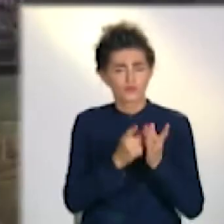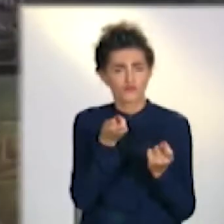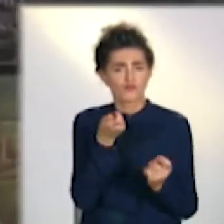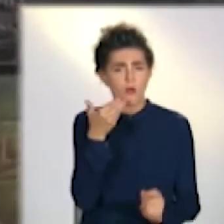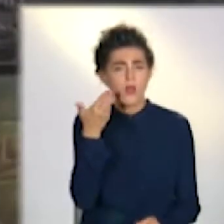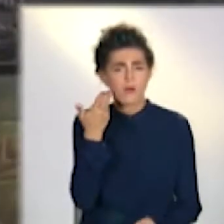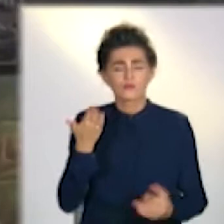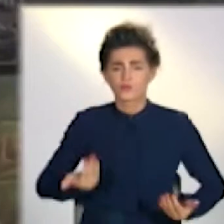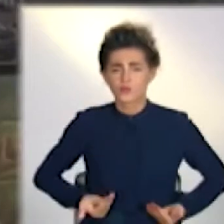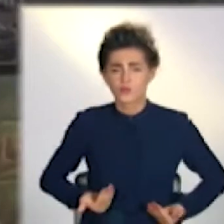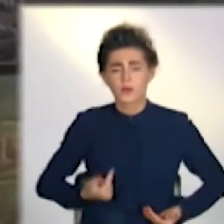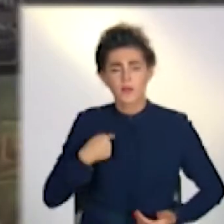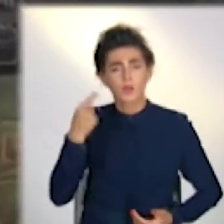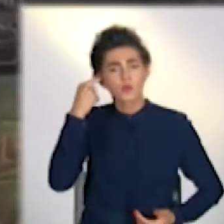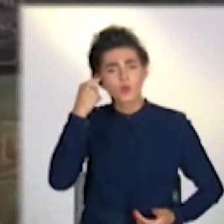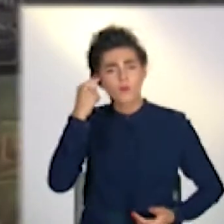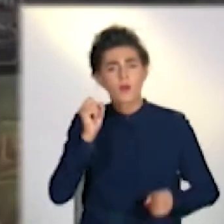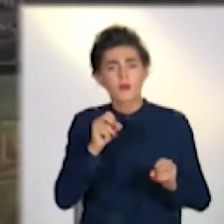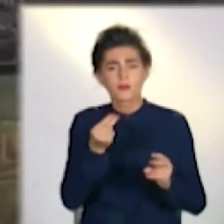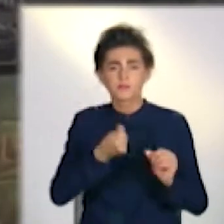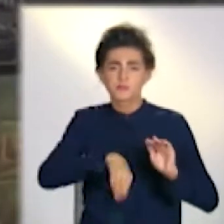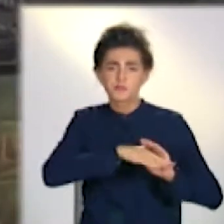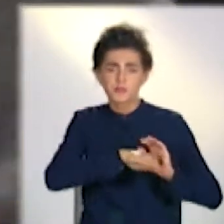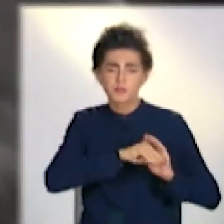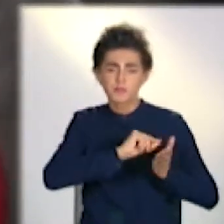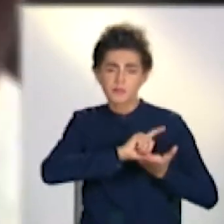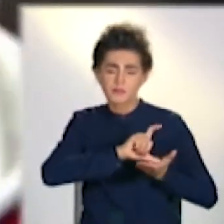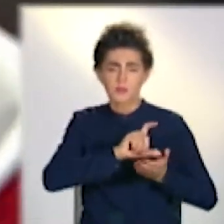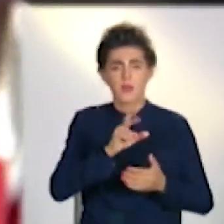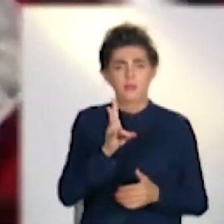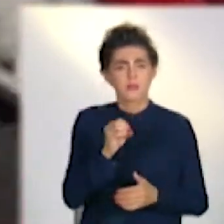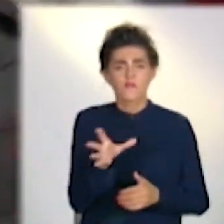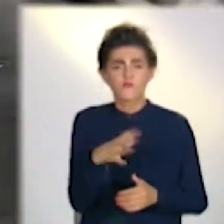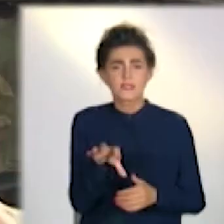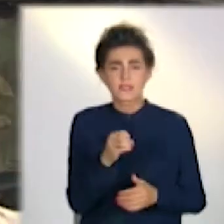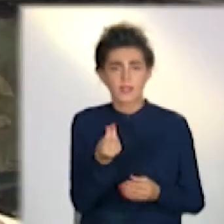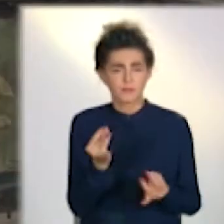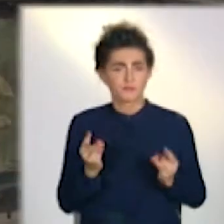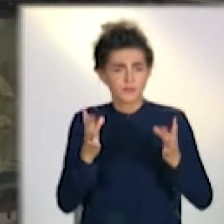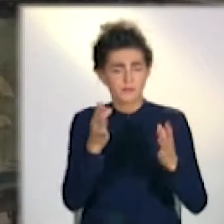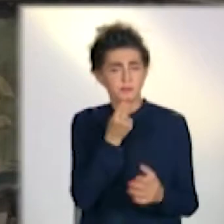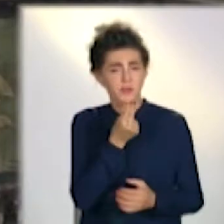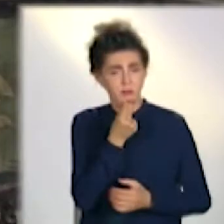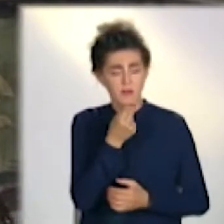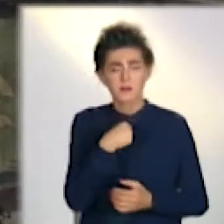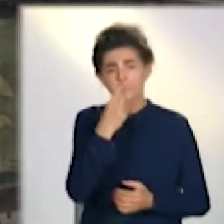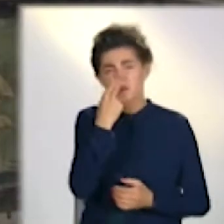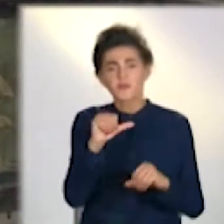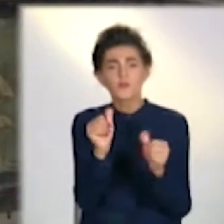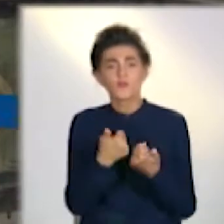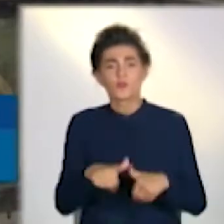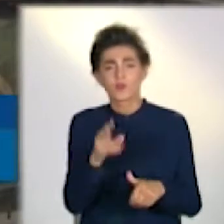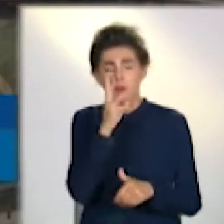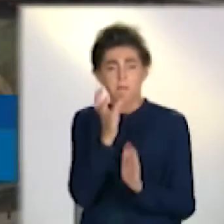Я начал думать о том, что даже откладывать начинаем, то есть не все деньги проедаются, потому что мы привыкли, что я должен